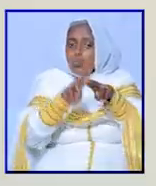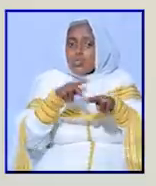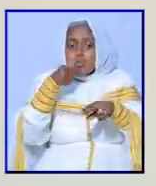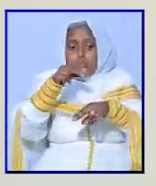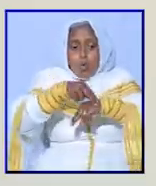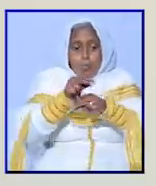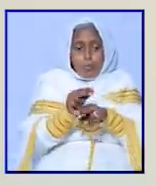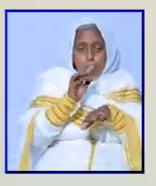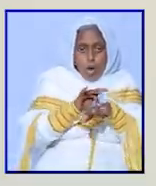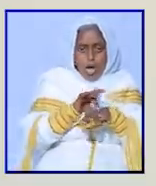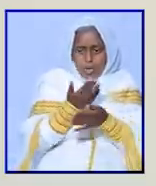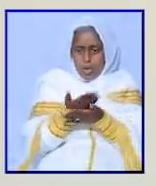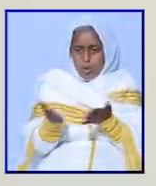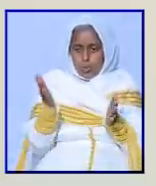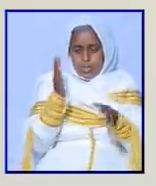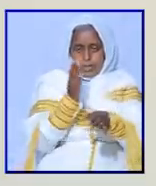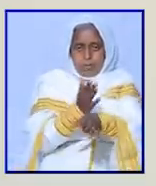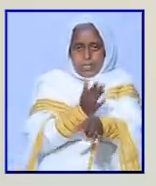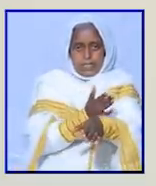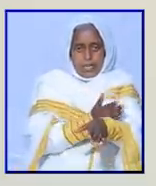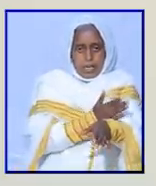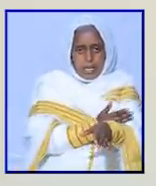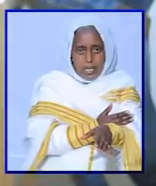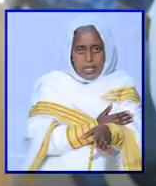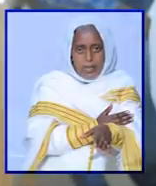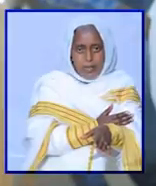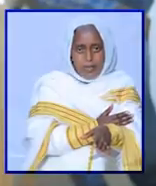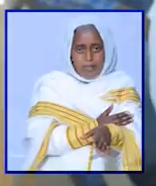ቆጭ ብሎ ቢሮ ላይ ነገሮችን ማስተካከል